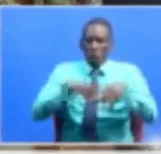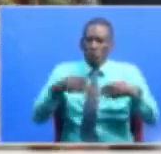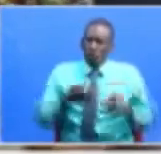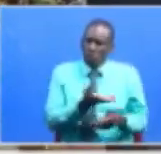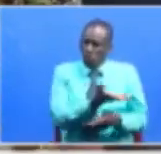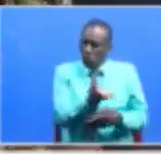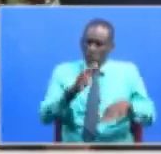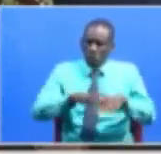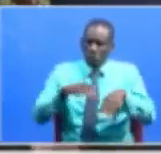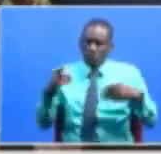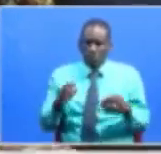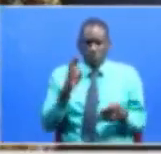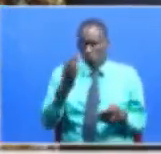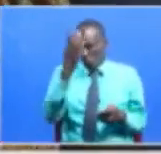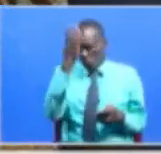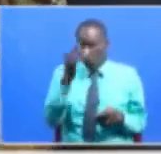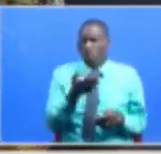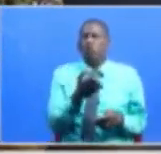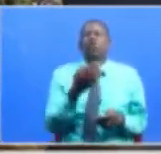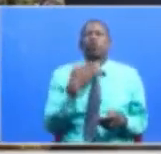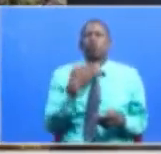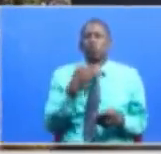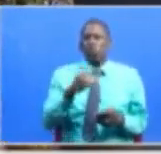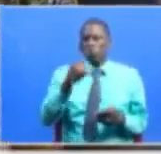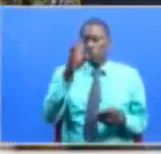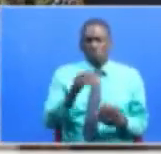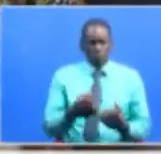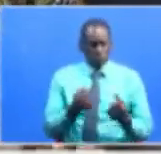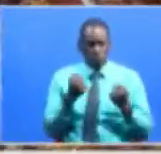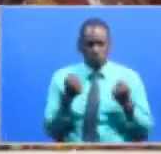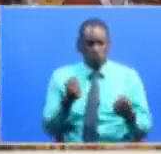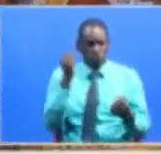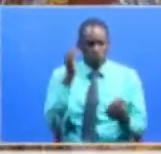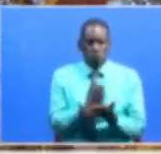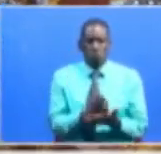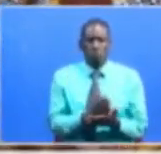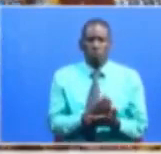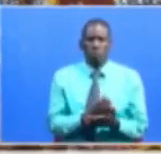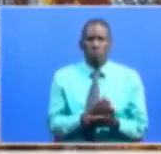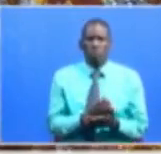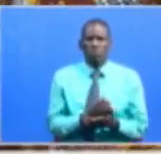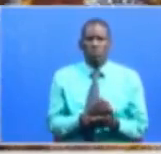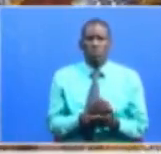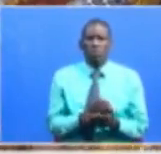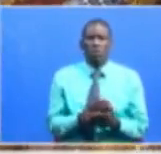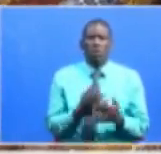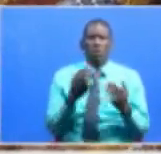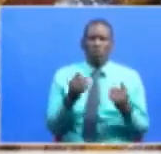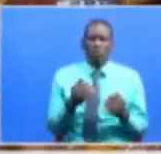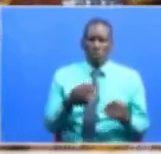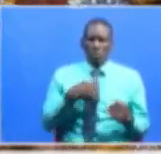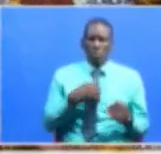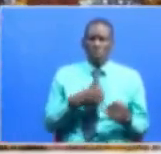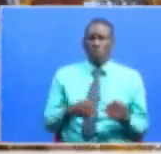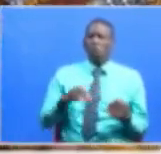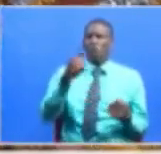sana. Kwa sababu mnataka chama ikue imara. Busia nyinyi ni ODM